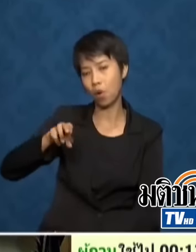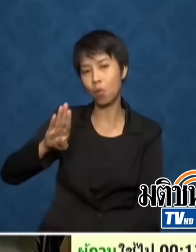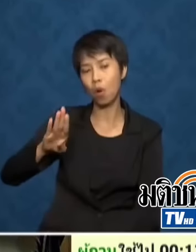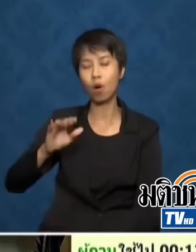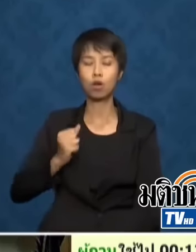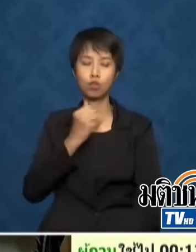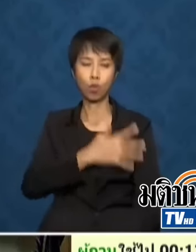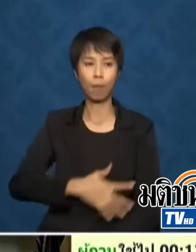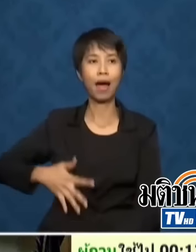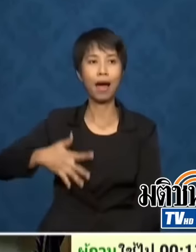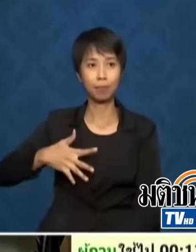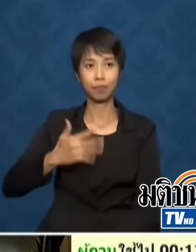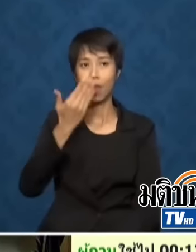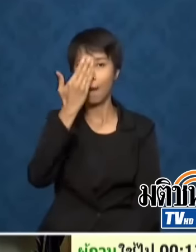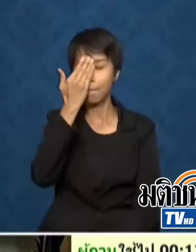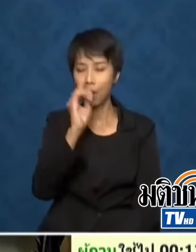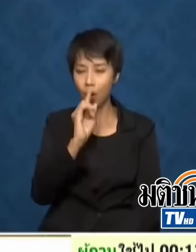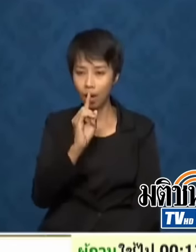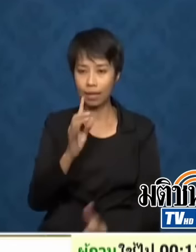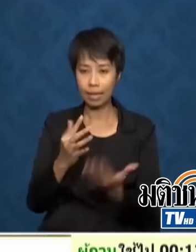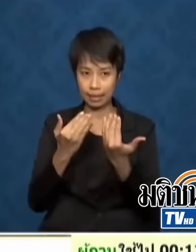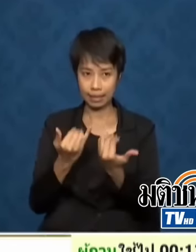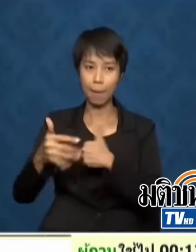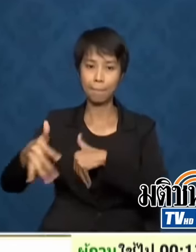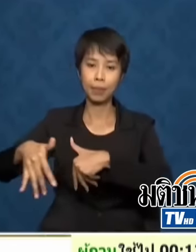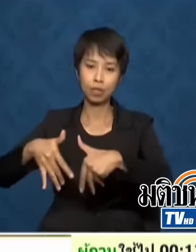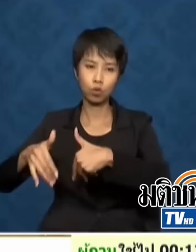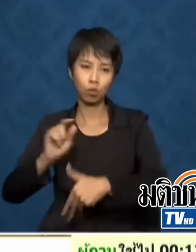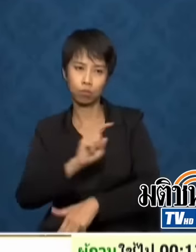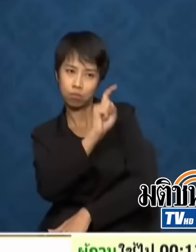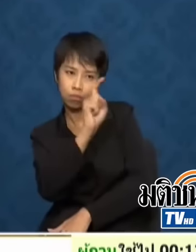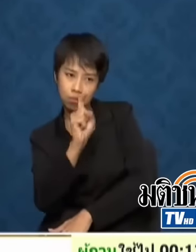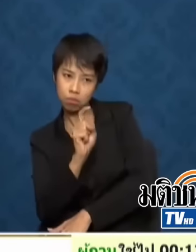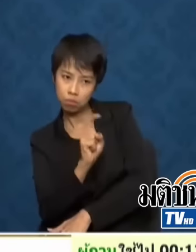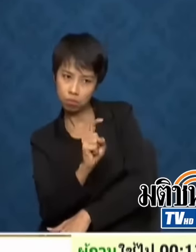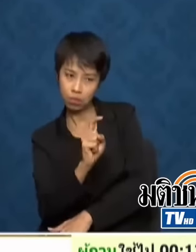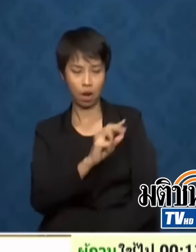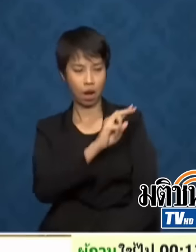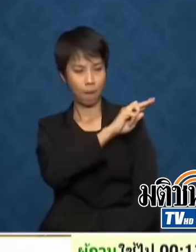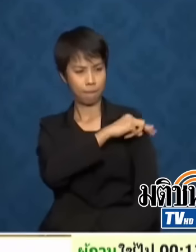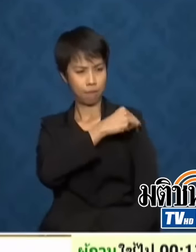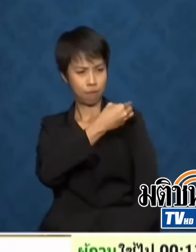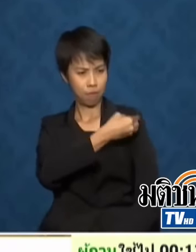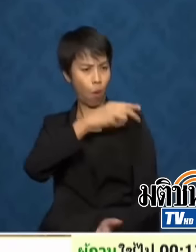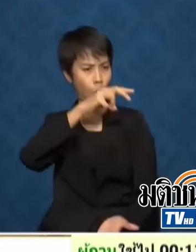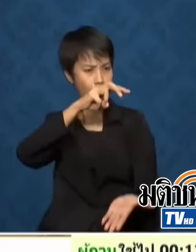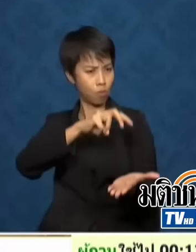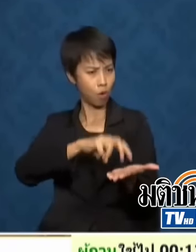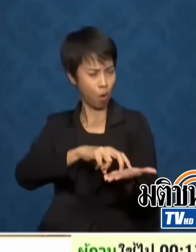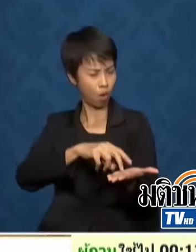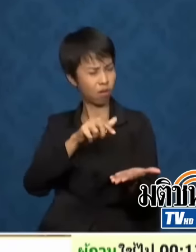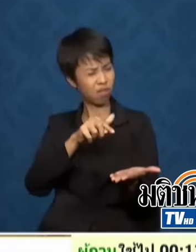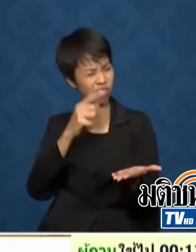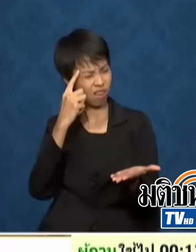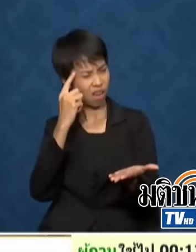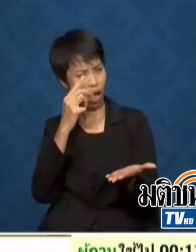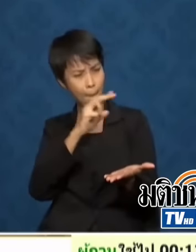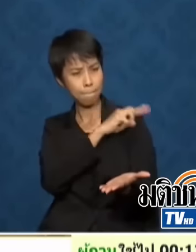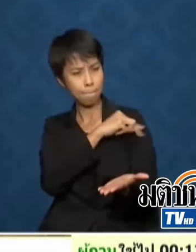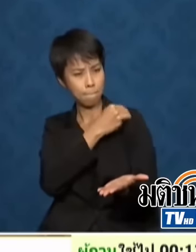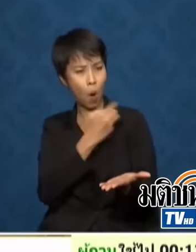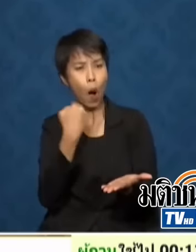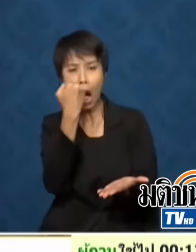ถ้าดูจากข้อเท็จจริงเนี่ยนะครับประชาชนเขาสงสัยกันทั้งประเทศครับว่าตกลงแพทย์รับรองได้ยังไงอันนี้คือสิ่งที่พ